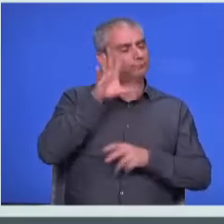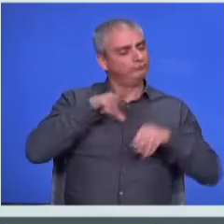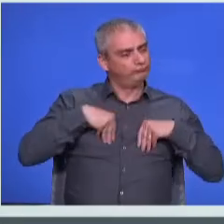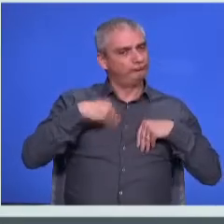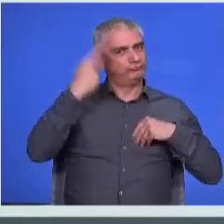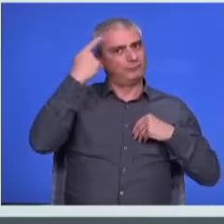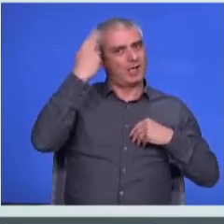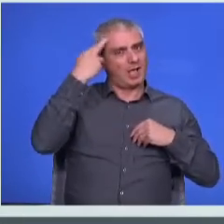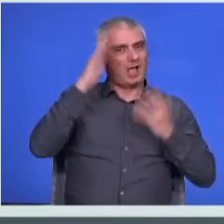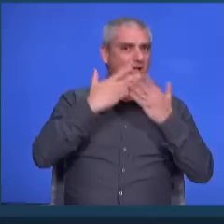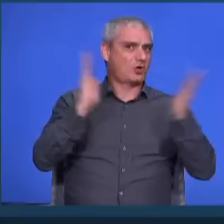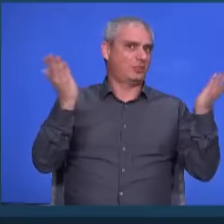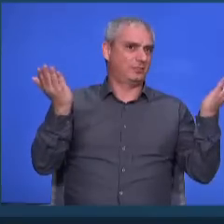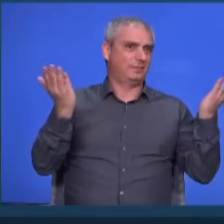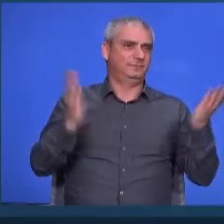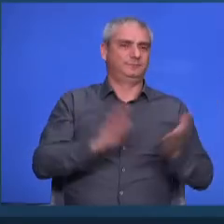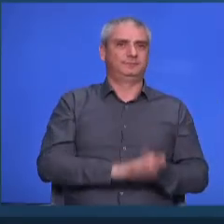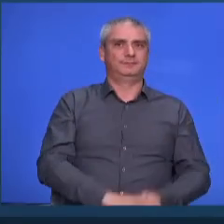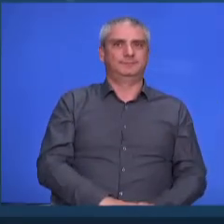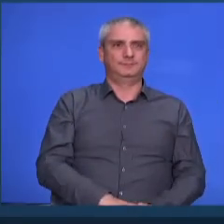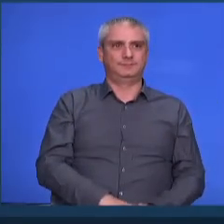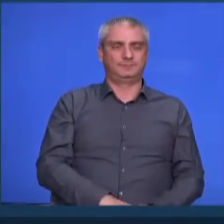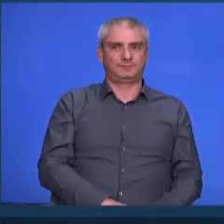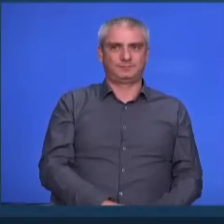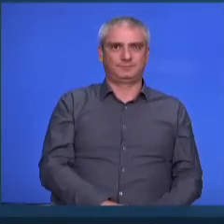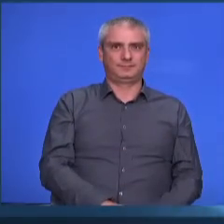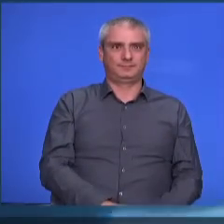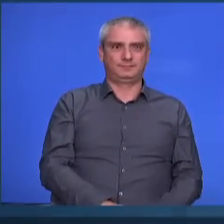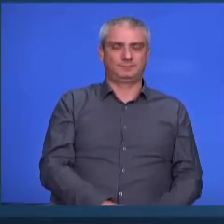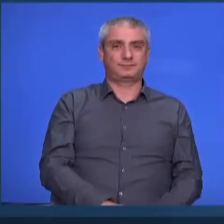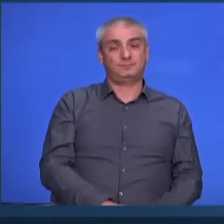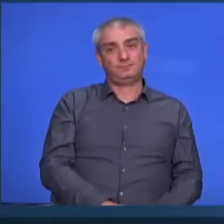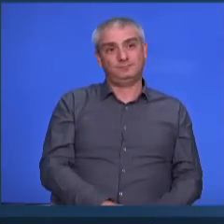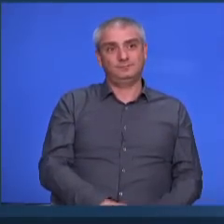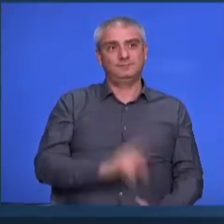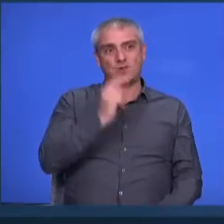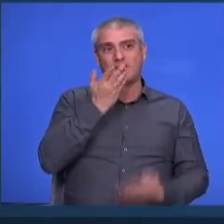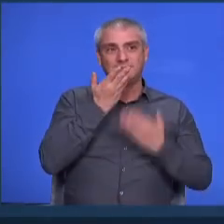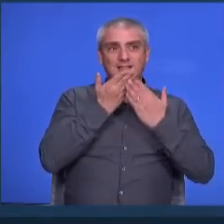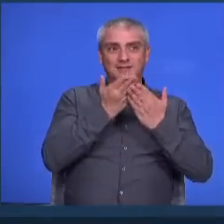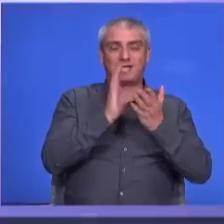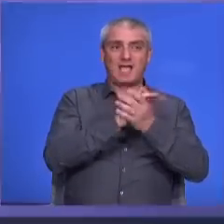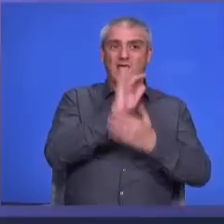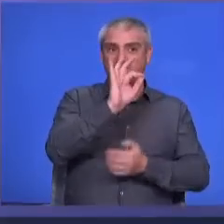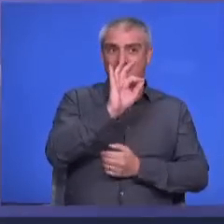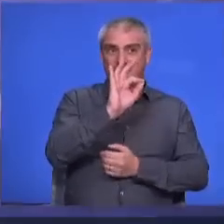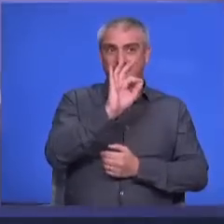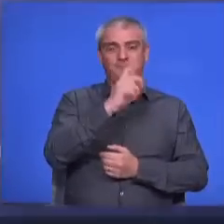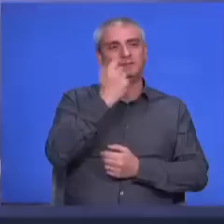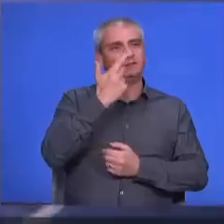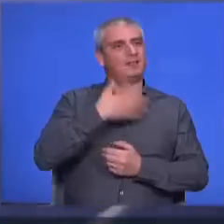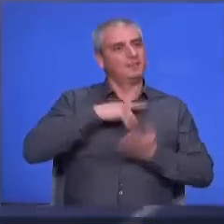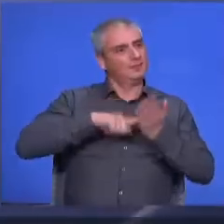open to the idea of creating this. אז אולי עם קצת עזרה מהחברים שלו בהמרפסט, ועם קצת נחישות של חברי